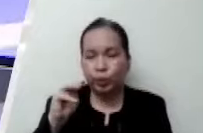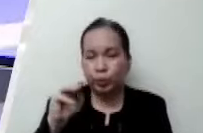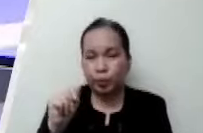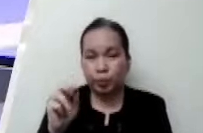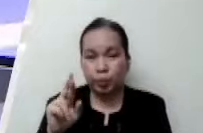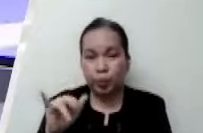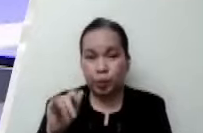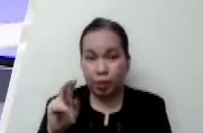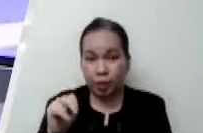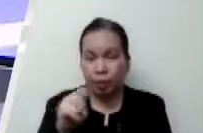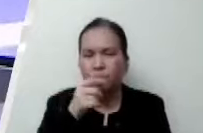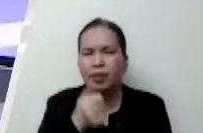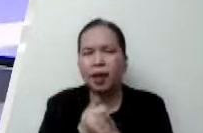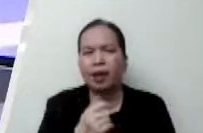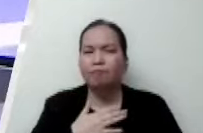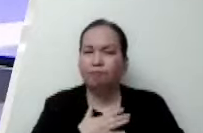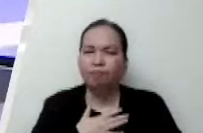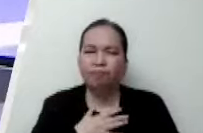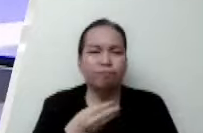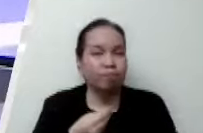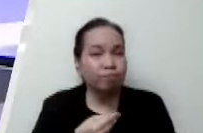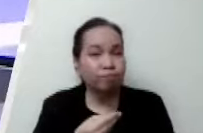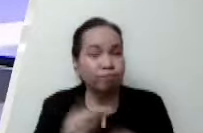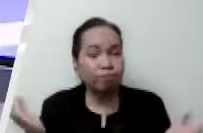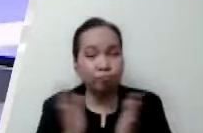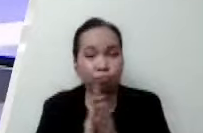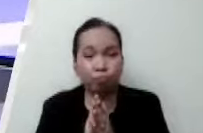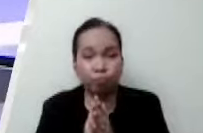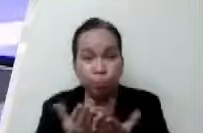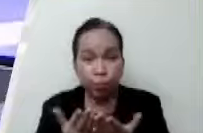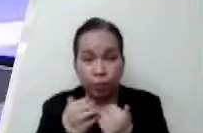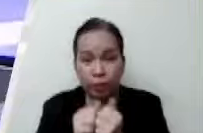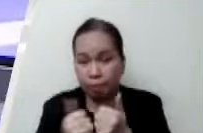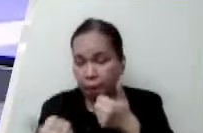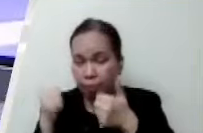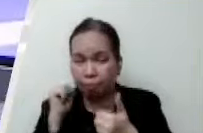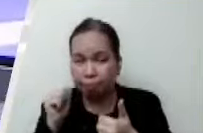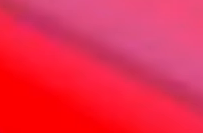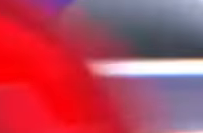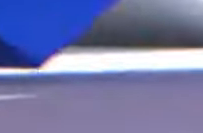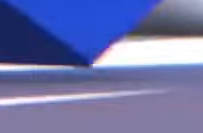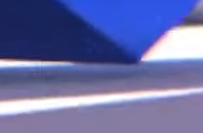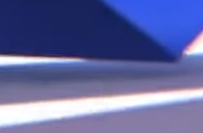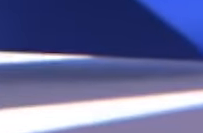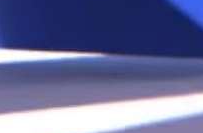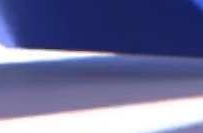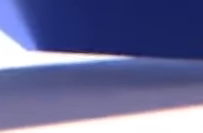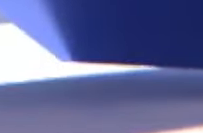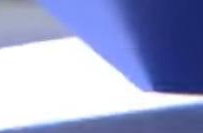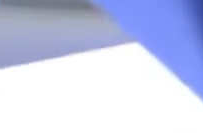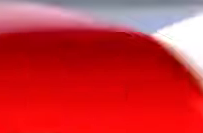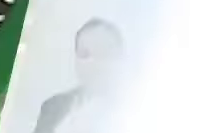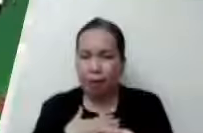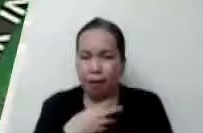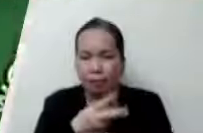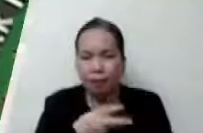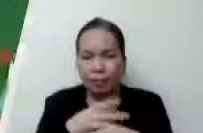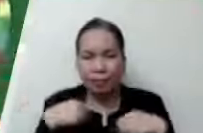kasama pa ang co-star sa My Guardian Alien. Yan ang chika ni Nelson Canlas.